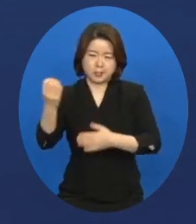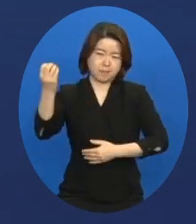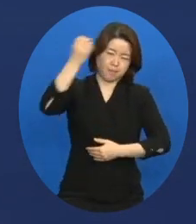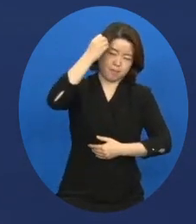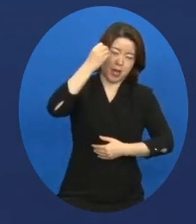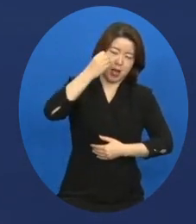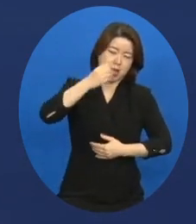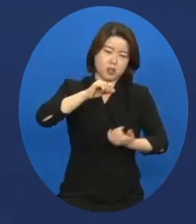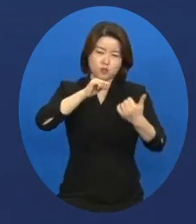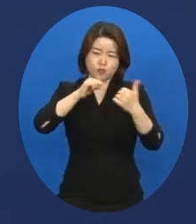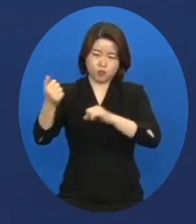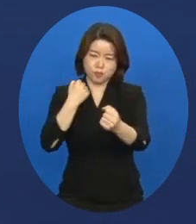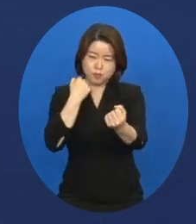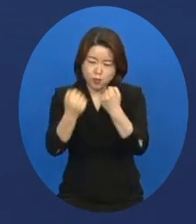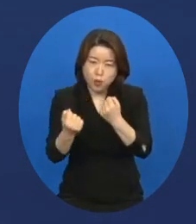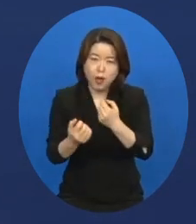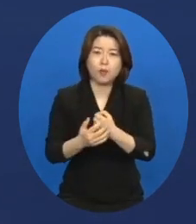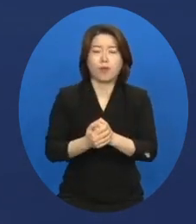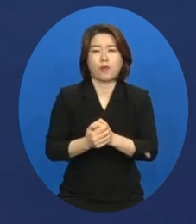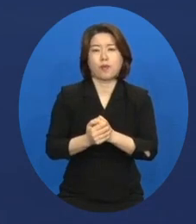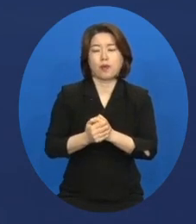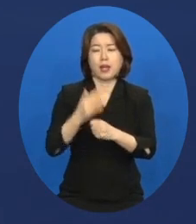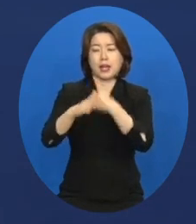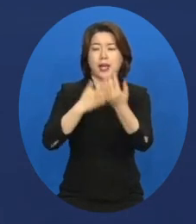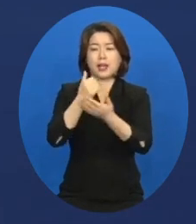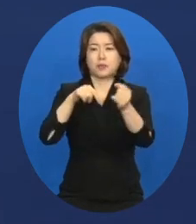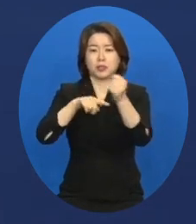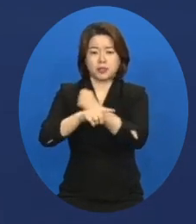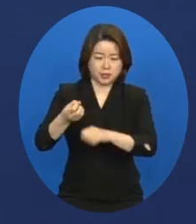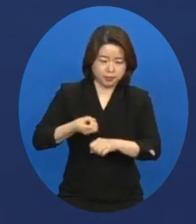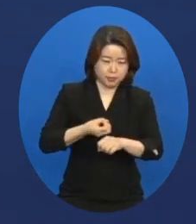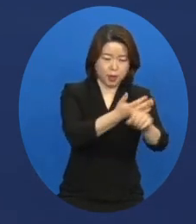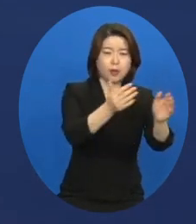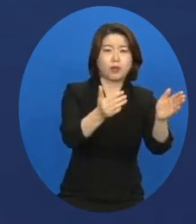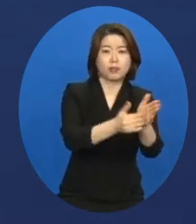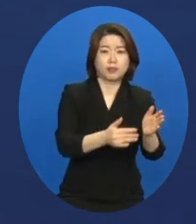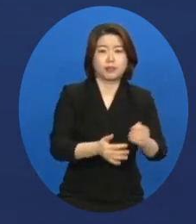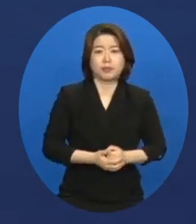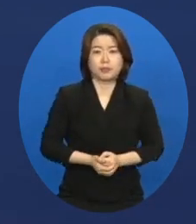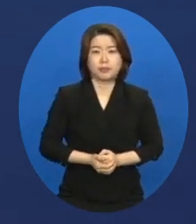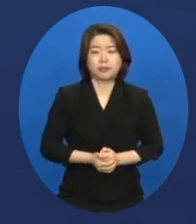죽을지언정 하나님의 뜻을 전했습니다.